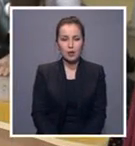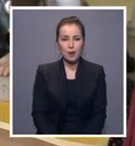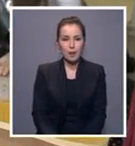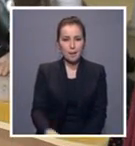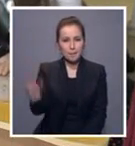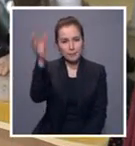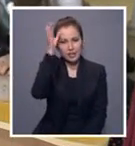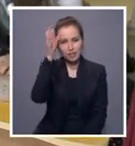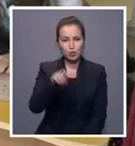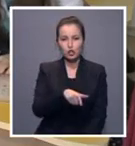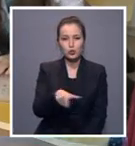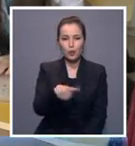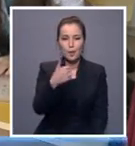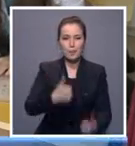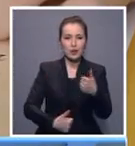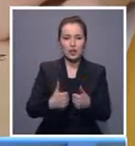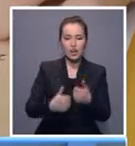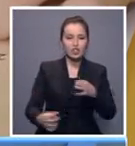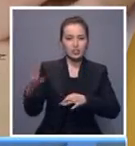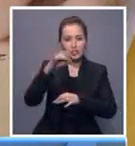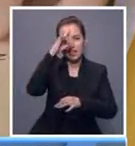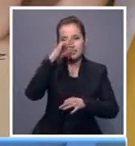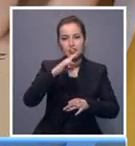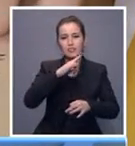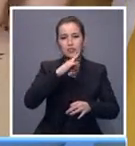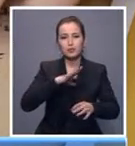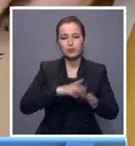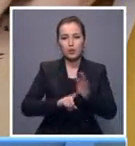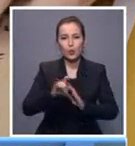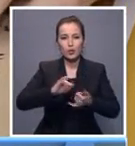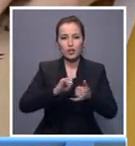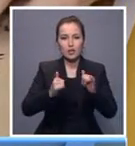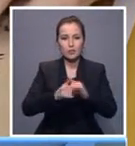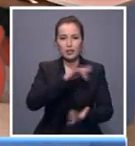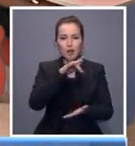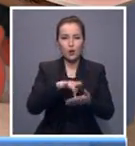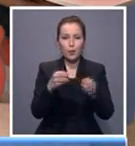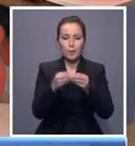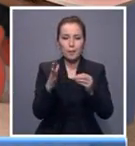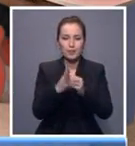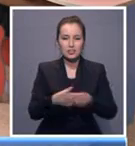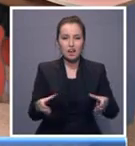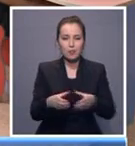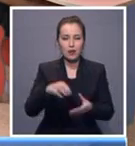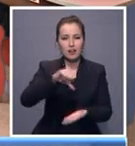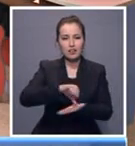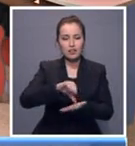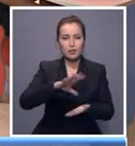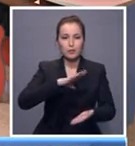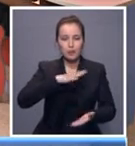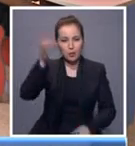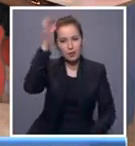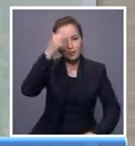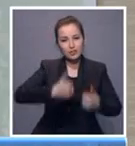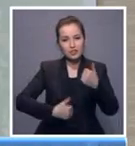Білім жолы зияткерлік марафоны Шығыс Қазақстанға жетті. Шараға Өскемен қаласы мен бірнеше ауданнан 15 команда қатысты. Білім сайысы бастауыш